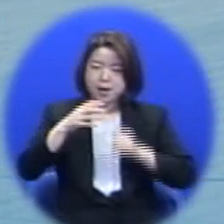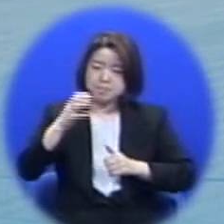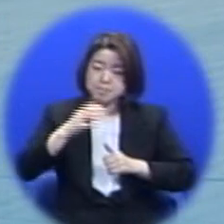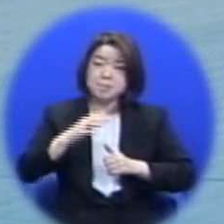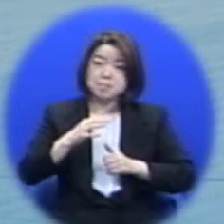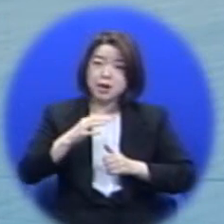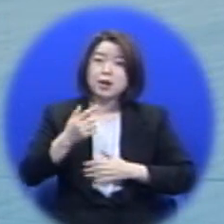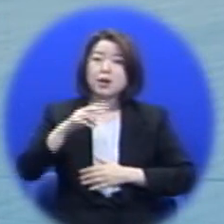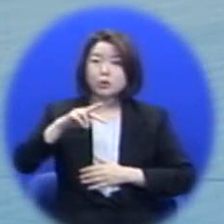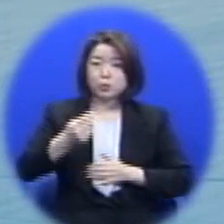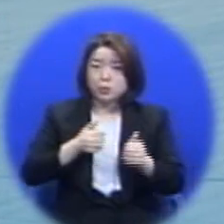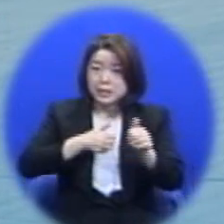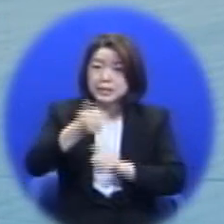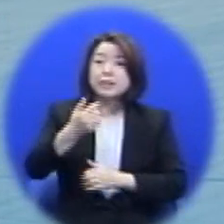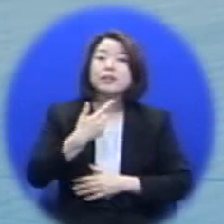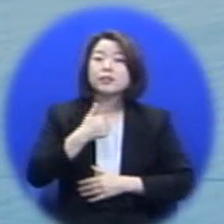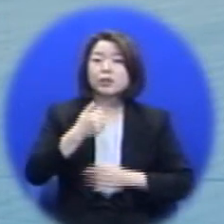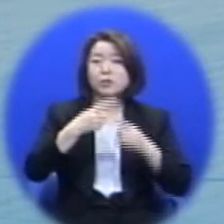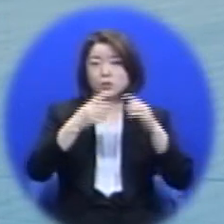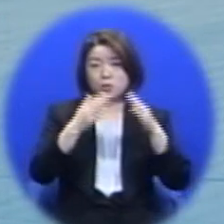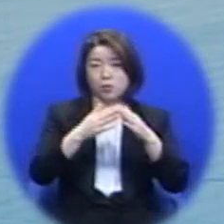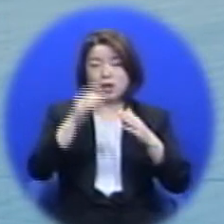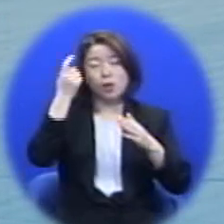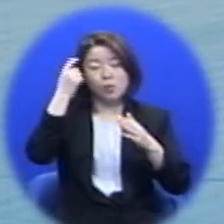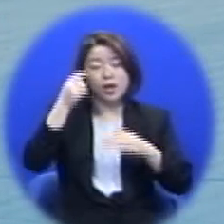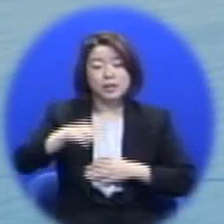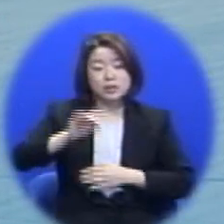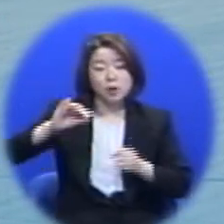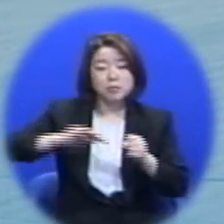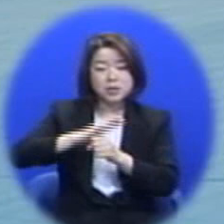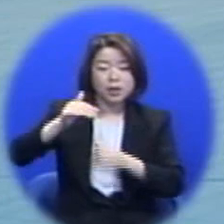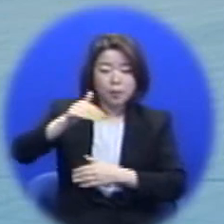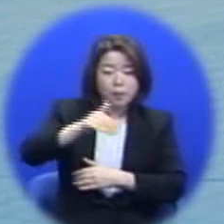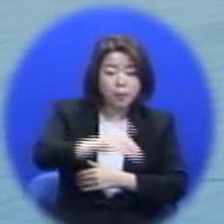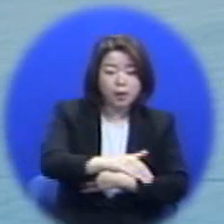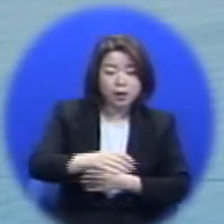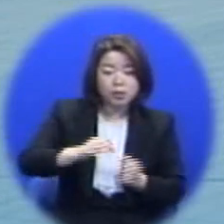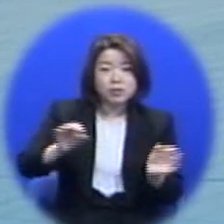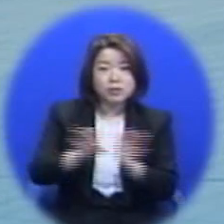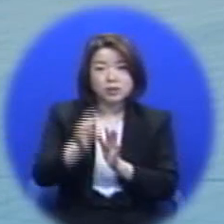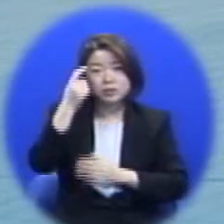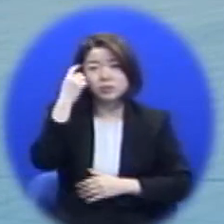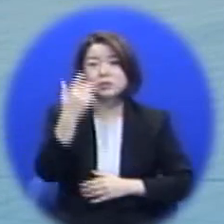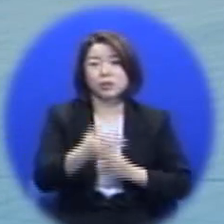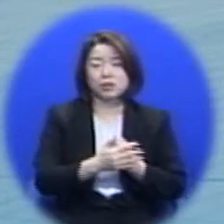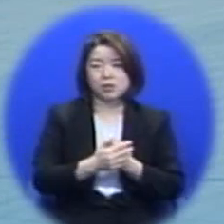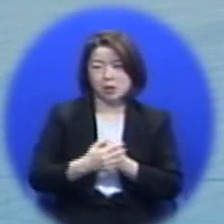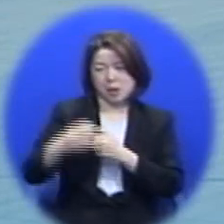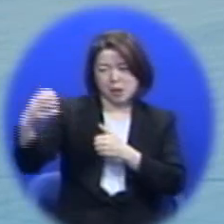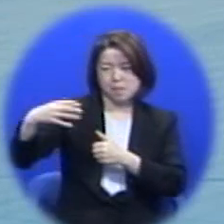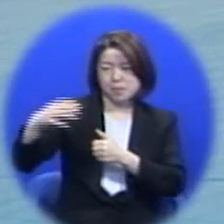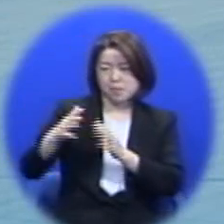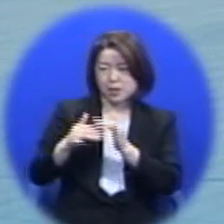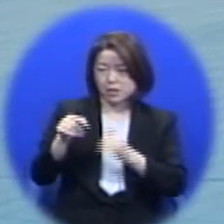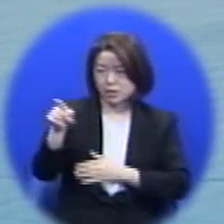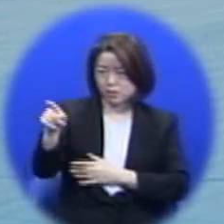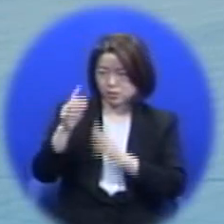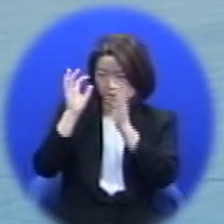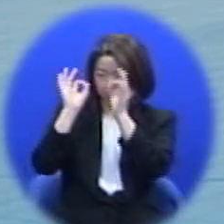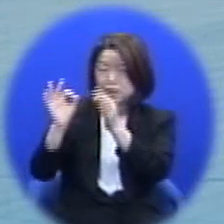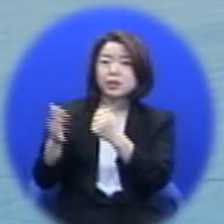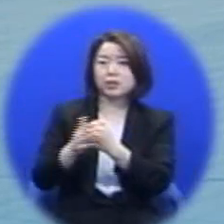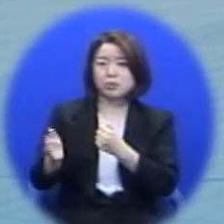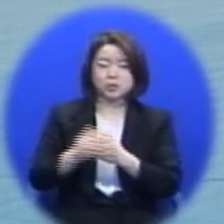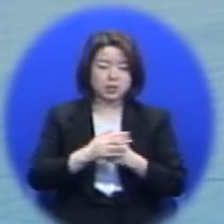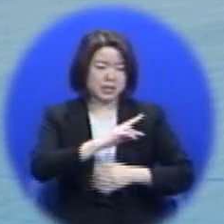이겼던 그 교회가 왜 처음 사랑 잃어버렸을까요? 핍박하는 자 바라보고 살았기 때문에,